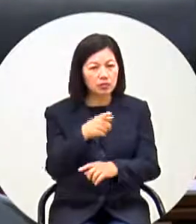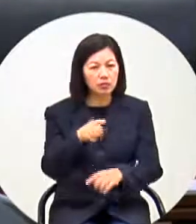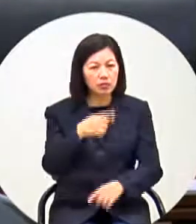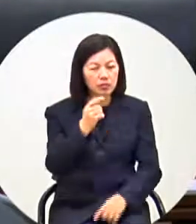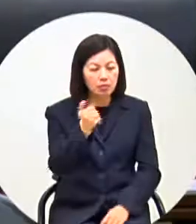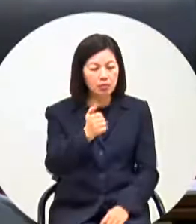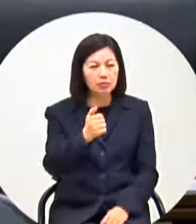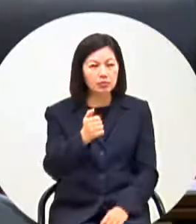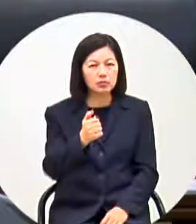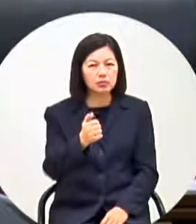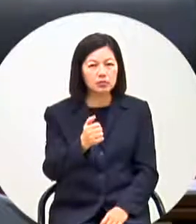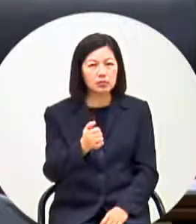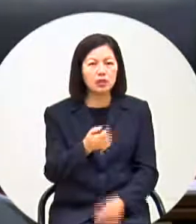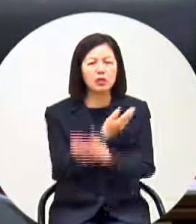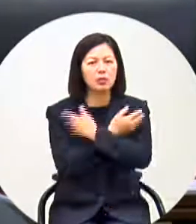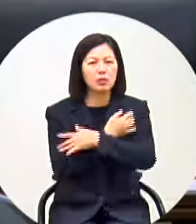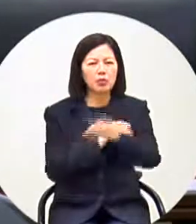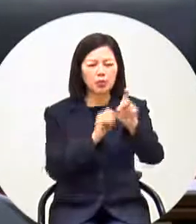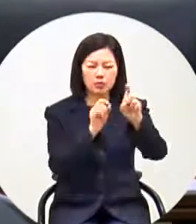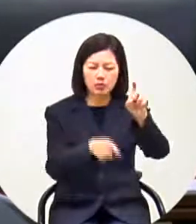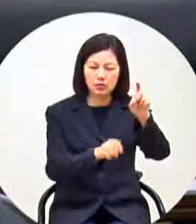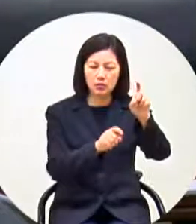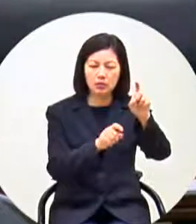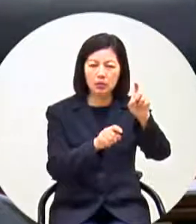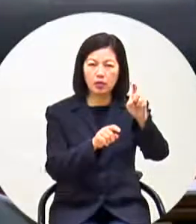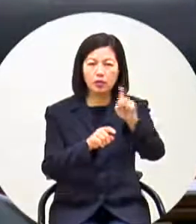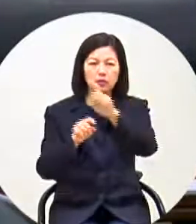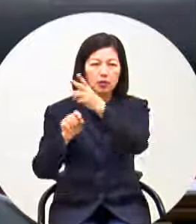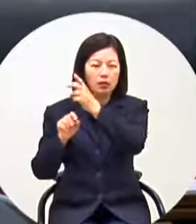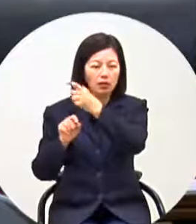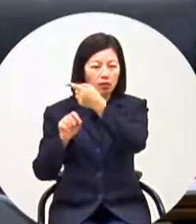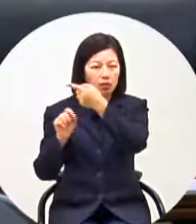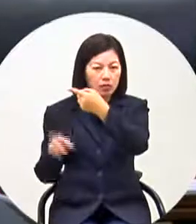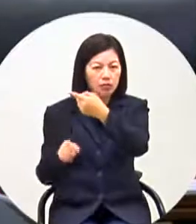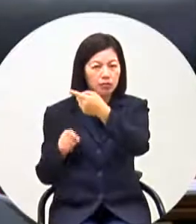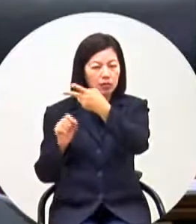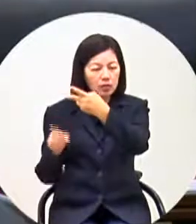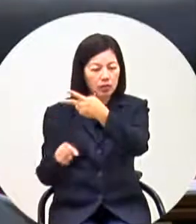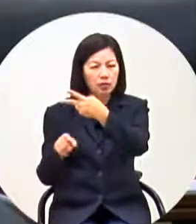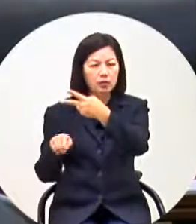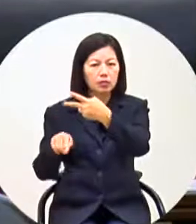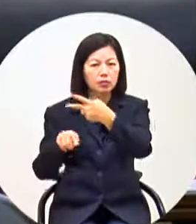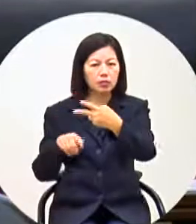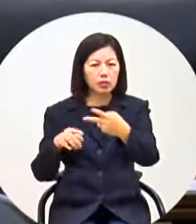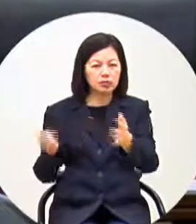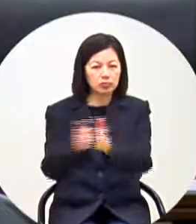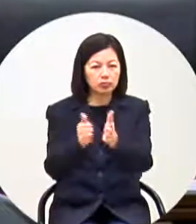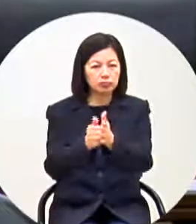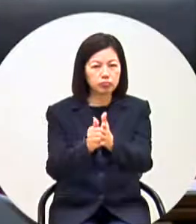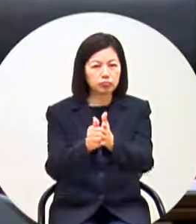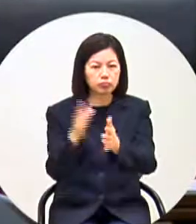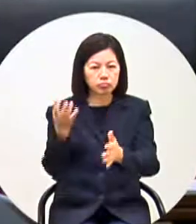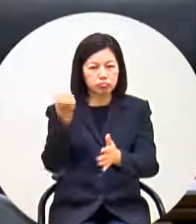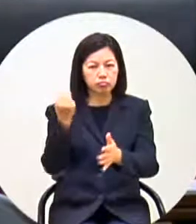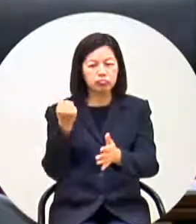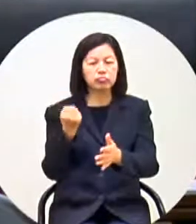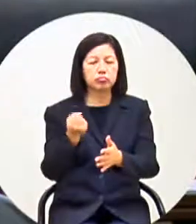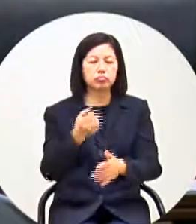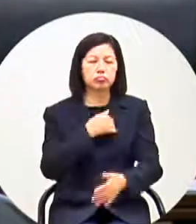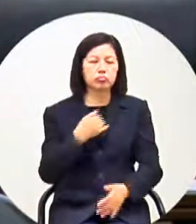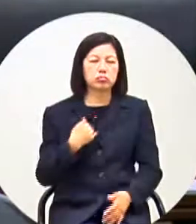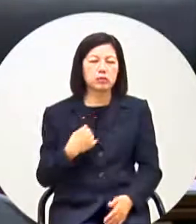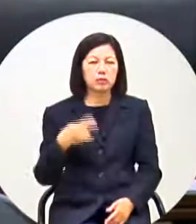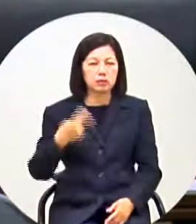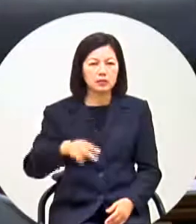12月份到明年2月份。都一样要有这样免费搭乘的权益，好，阿姨吧，那特别来研议来采纳